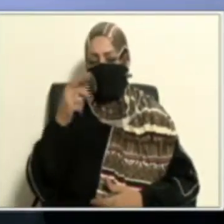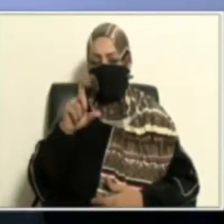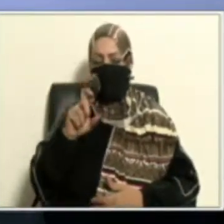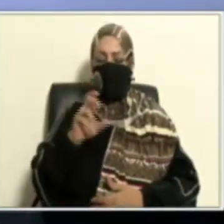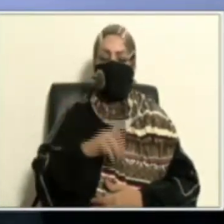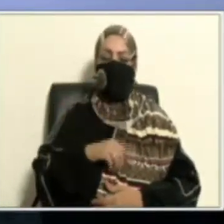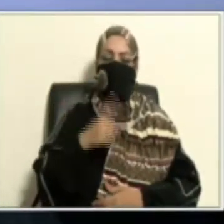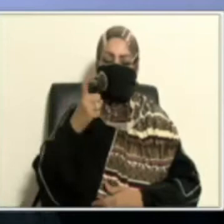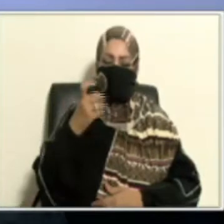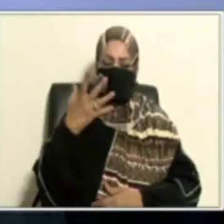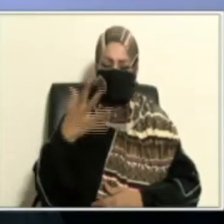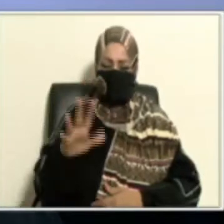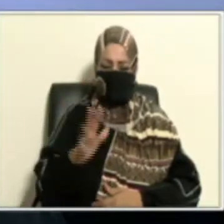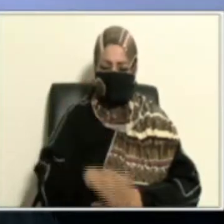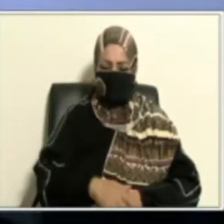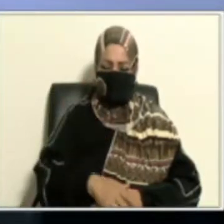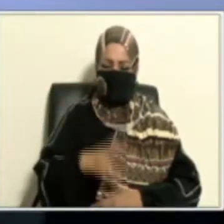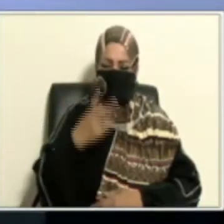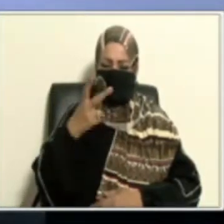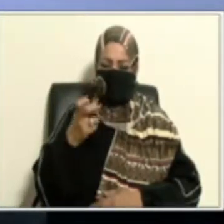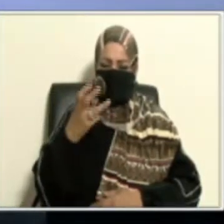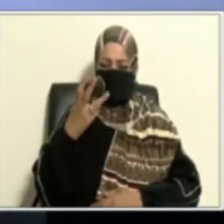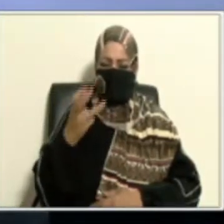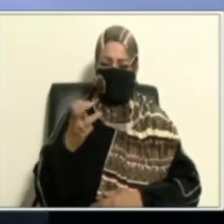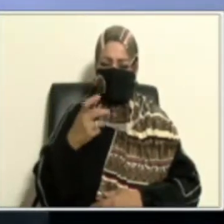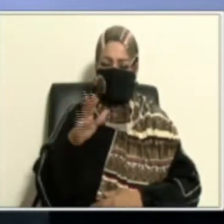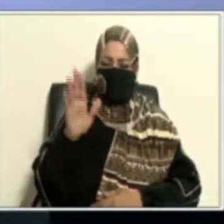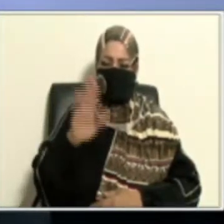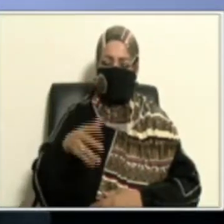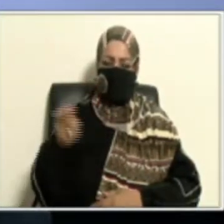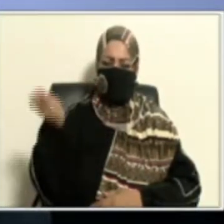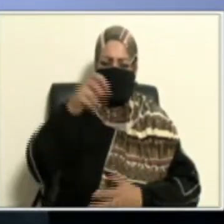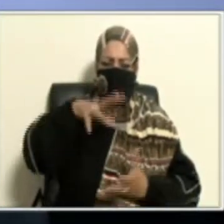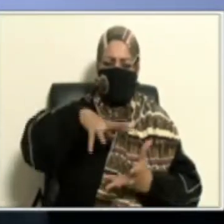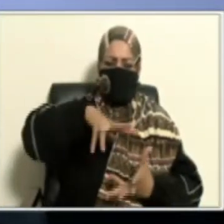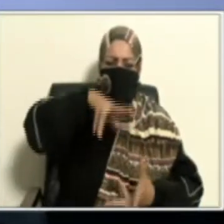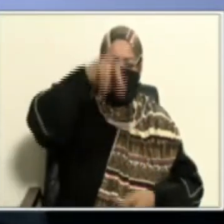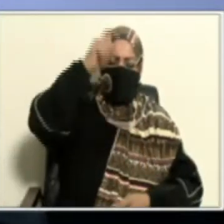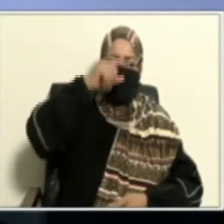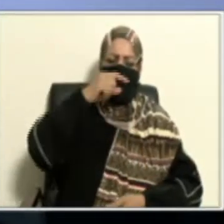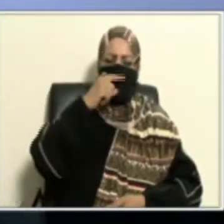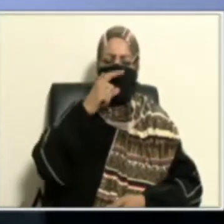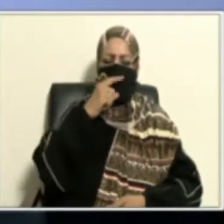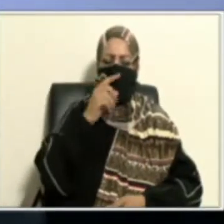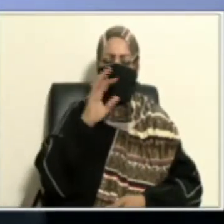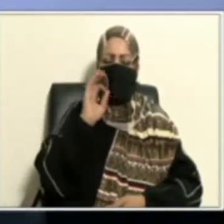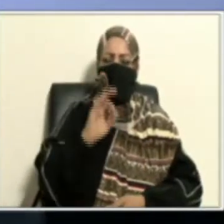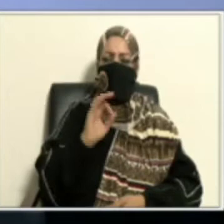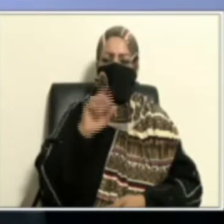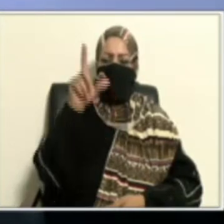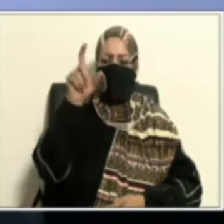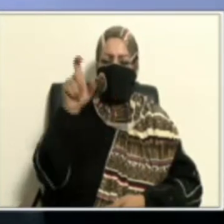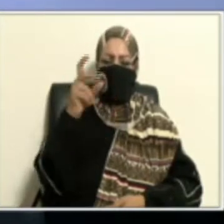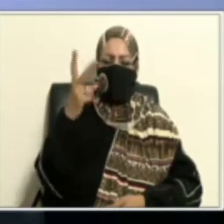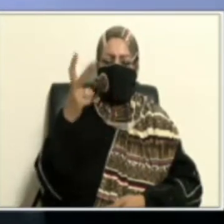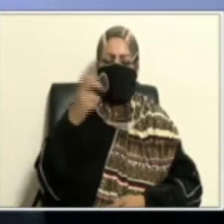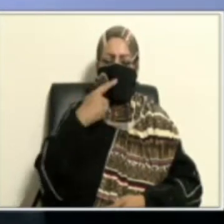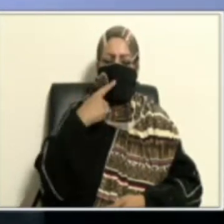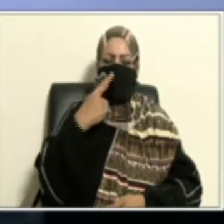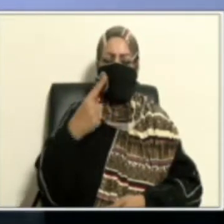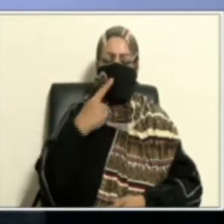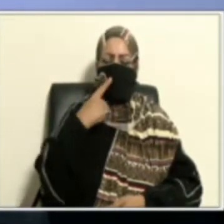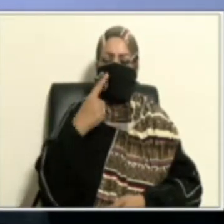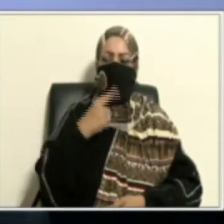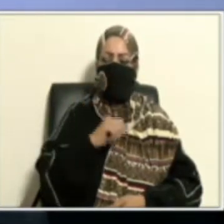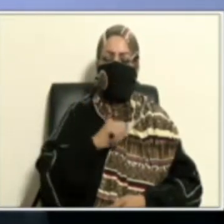أوقافها 200 جنيه في السنة مش في الشهر، يعني هذا حقيقة من تضييع الأمانة ومن خيانة